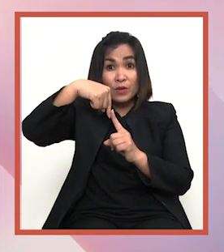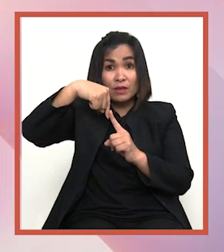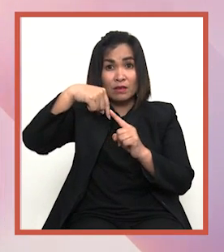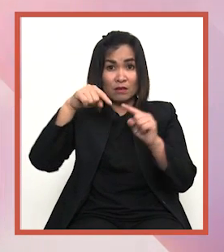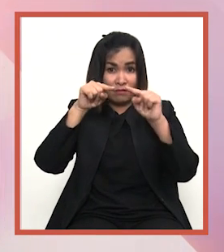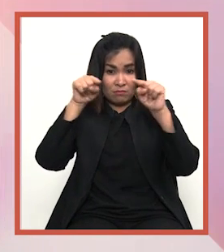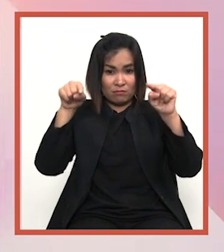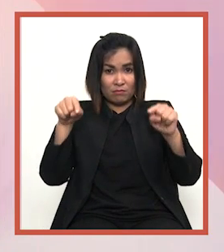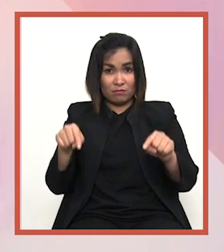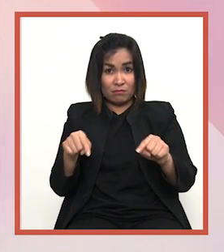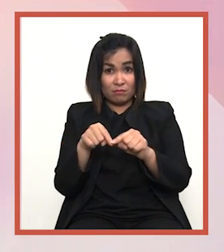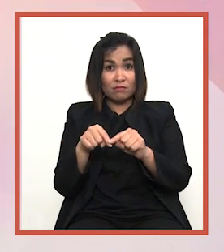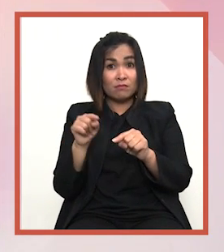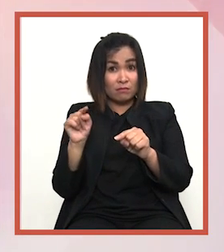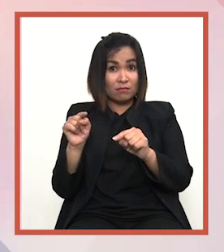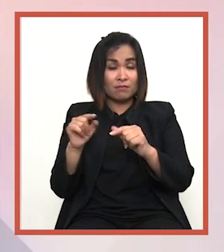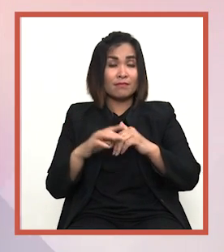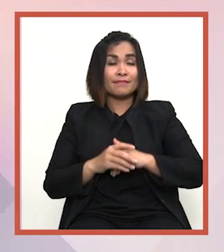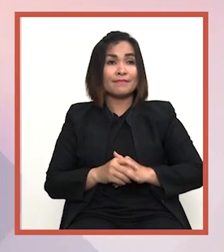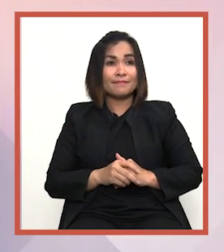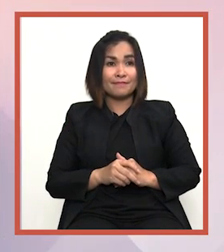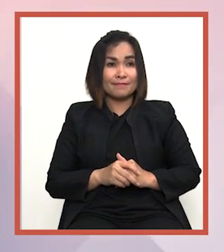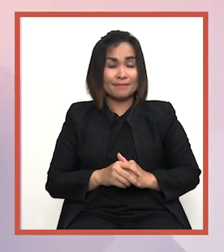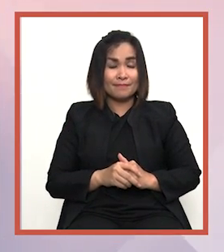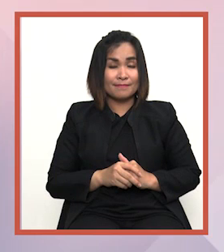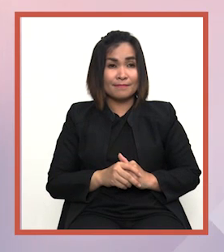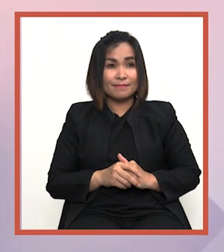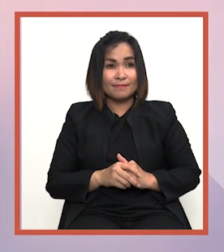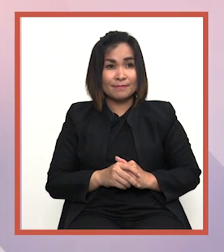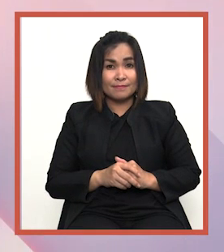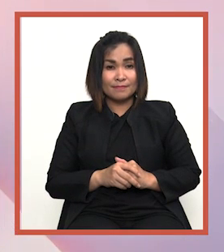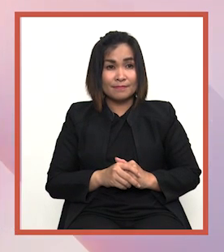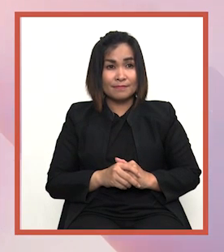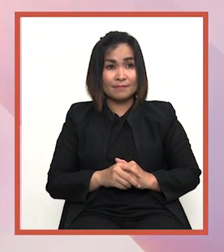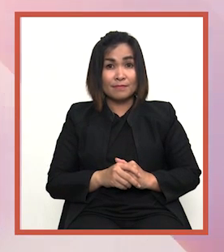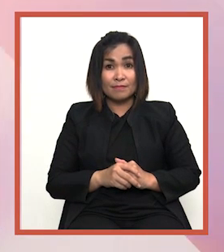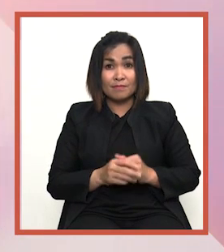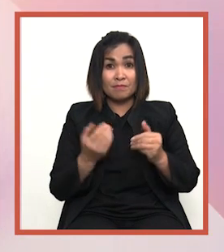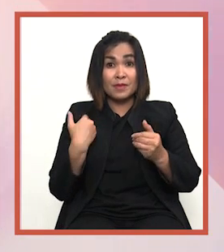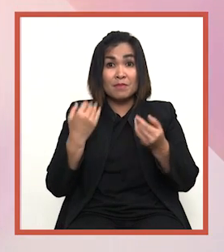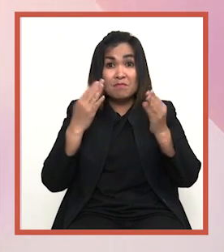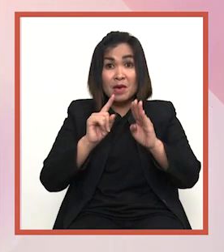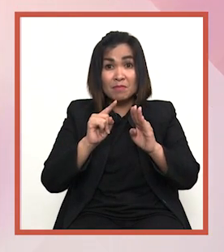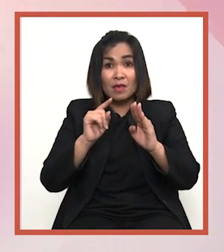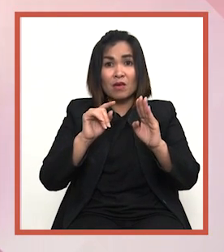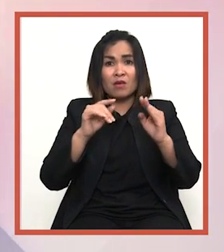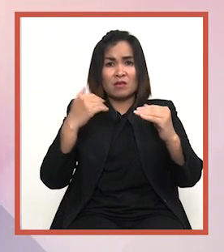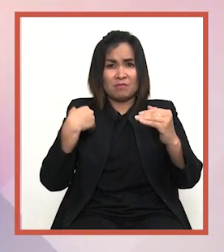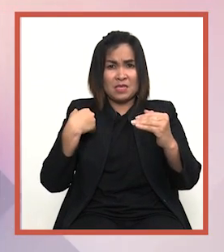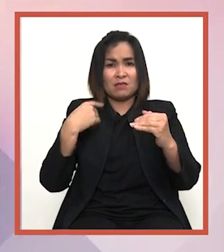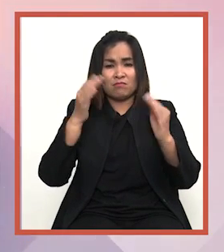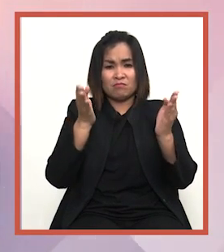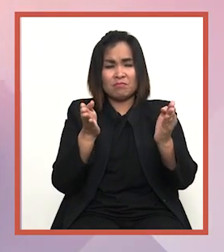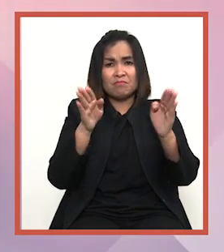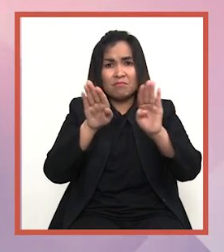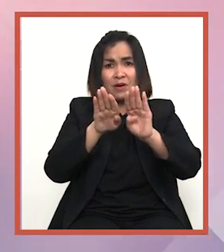นะครับเป็นโครงสร้างด้านนอกนะครับลักษณะของมันก็จะเป็นกรอบสี่เหลี่ยมนะครับแล้วก็มีสัญลักษณ์สวิต